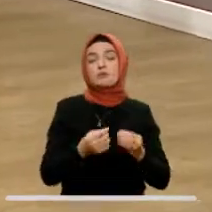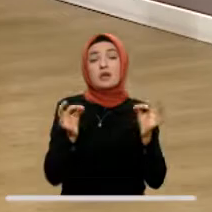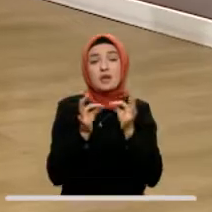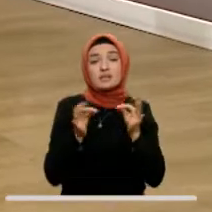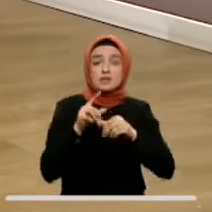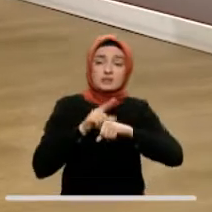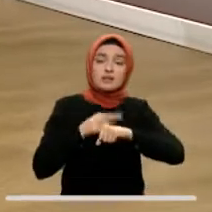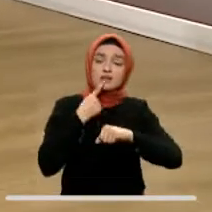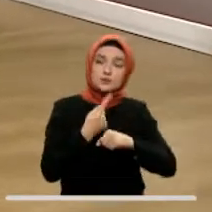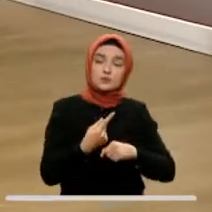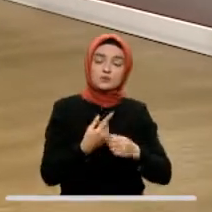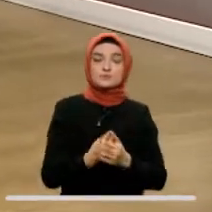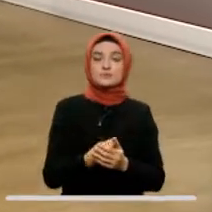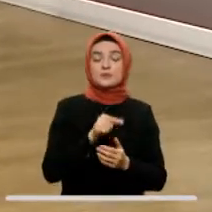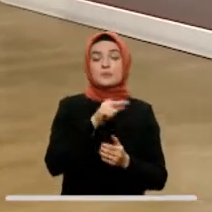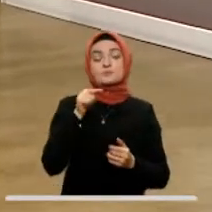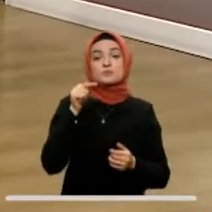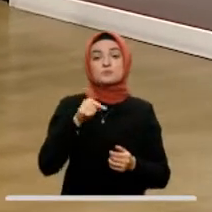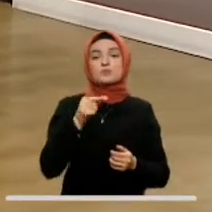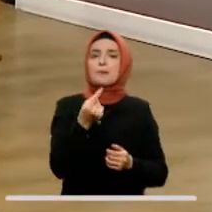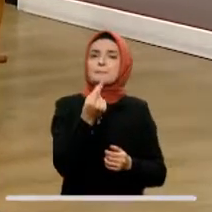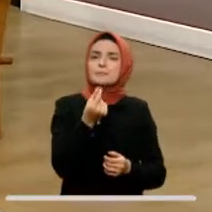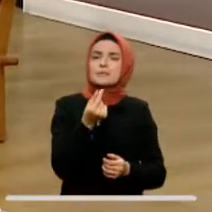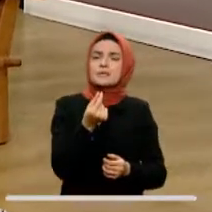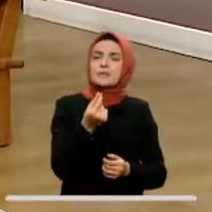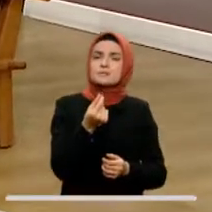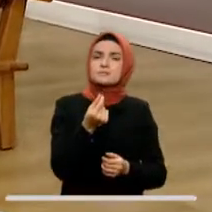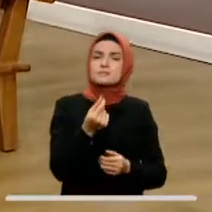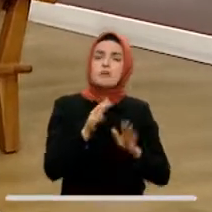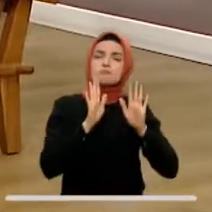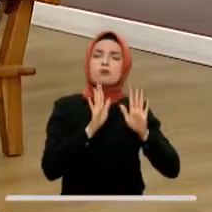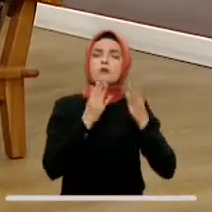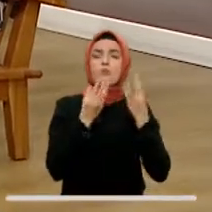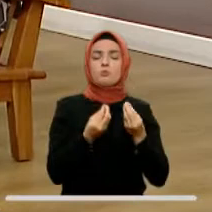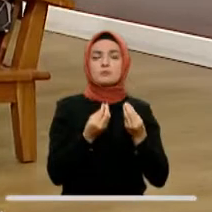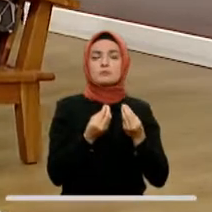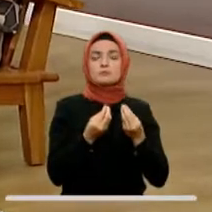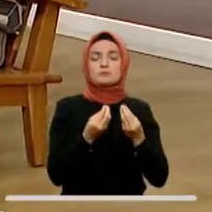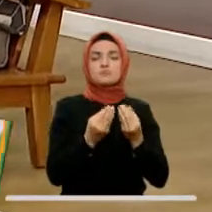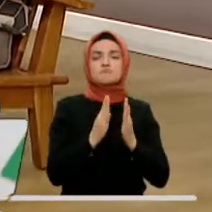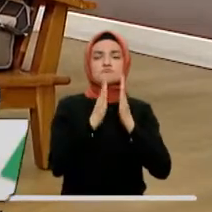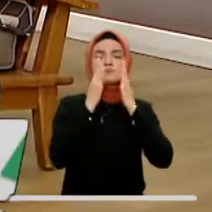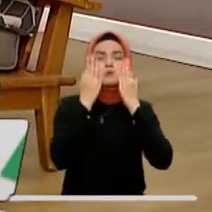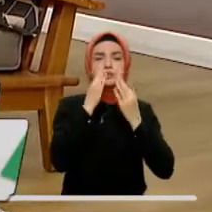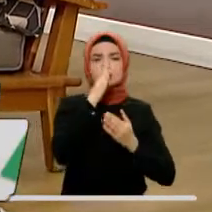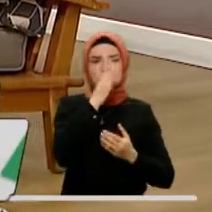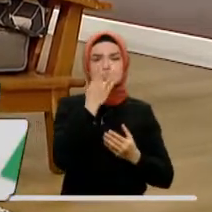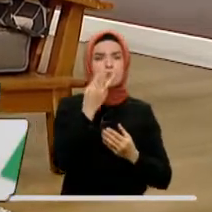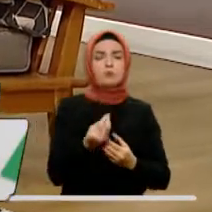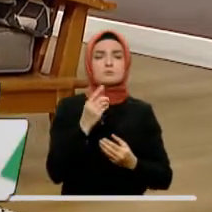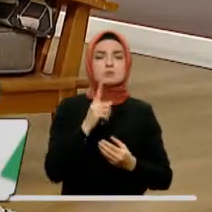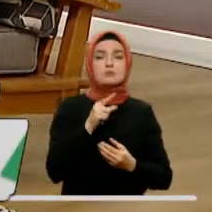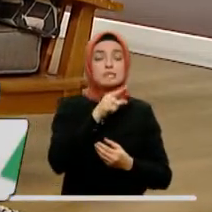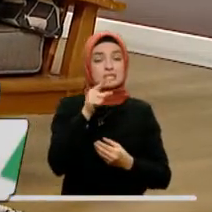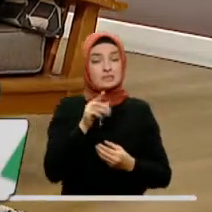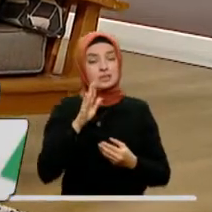öyle söylüyorlar. Ama biz burada birazcık daha diri durmalıyız. Yani tamam, o zaman sen git okulda ikinci, üçüncü teneffüste